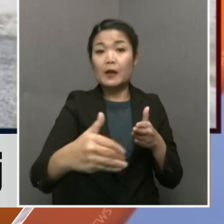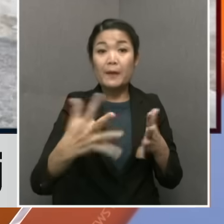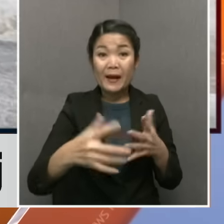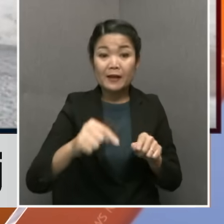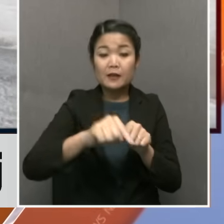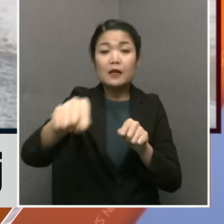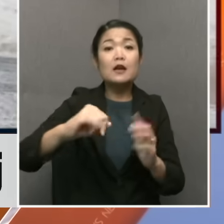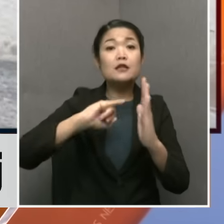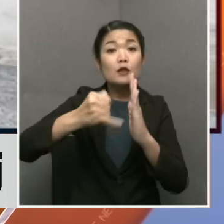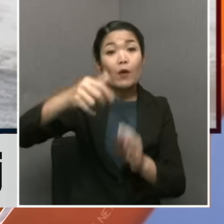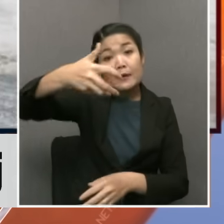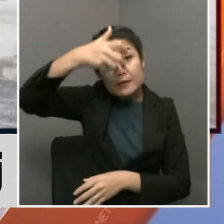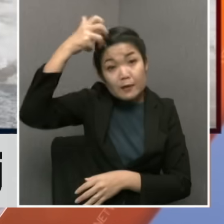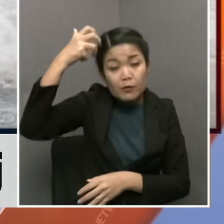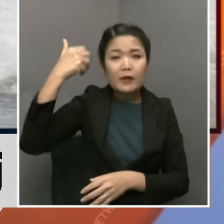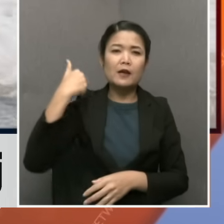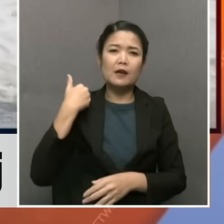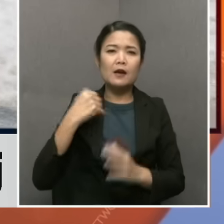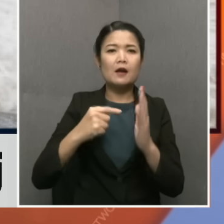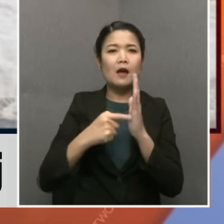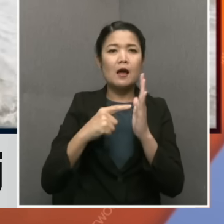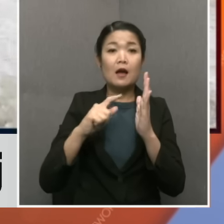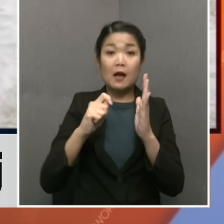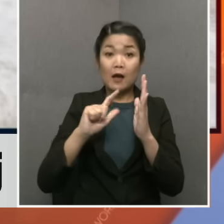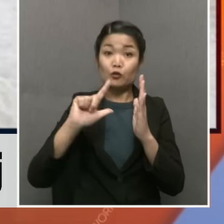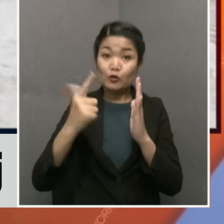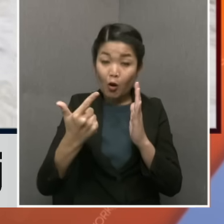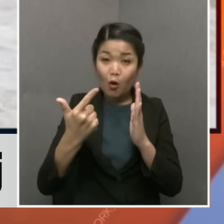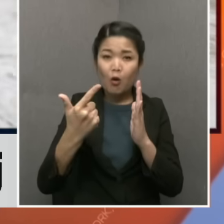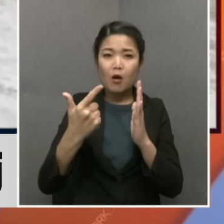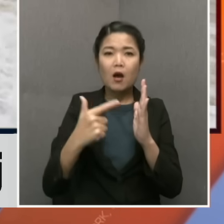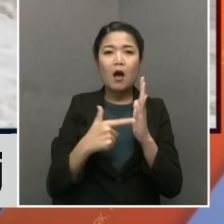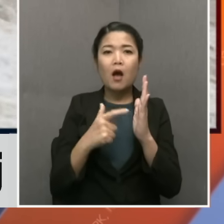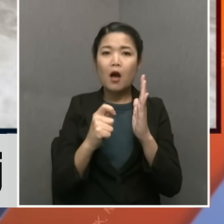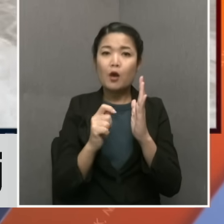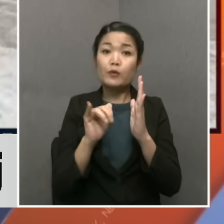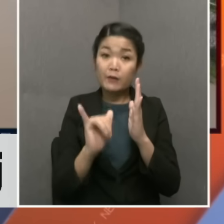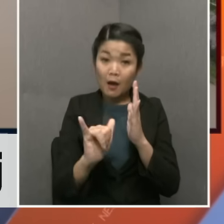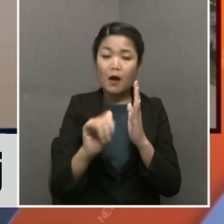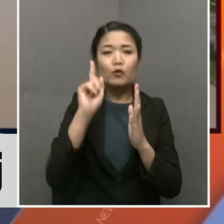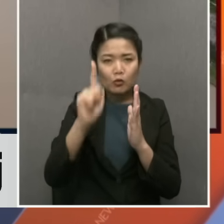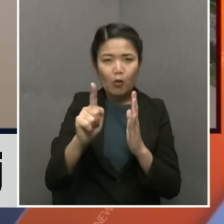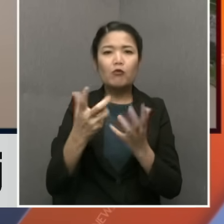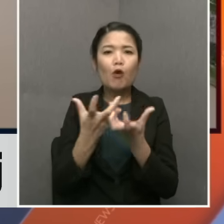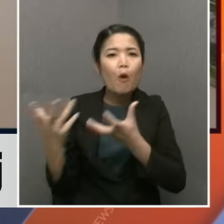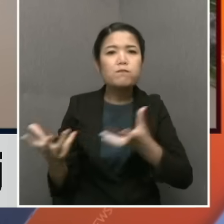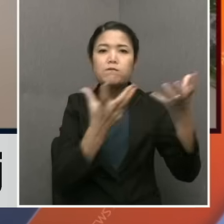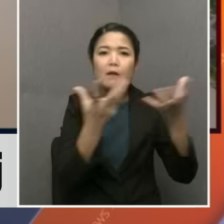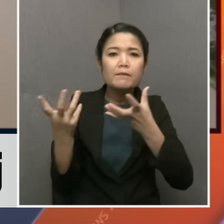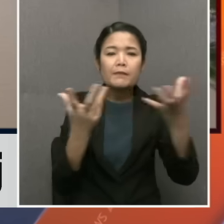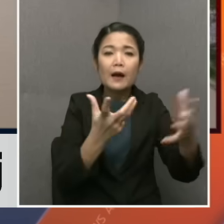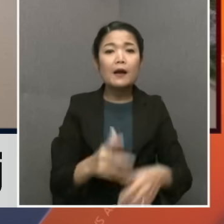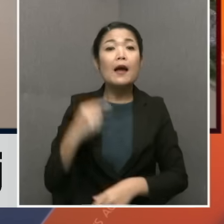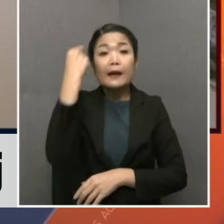ตั้งแต่จังหวัดสิงห์บุรีนะครับสิงห์บุรีอ่างทองลงมาถึงอยุธยาเลยครับอือย่างเช่นเอ่อคนที่อยู่ข้างๆ